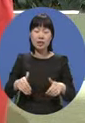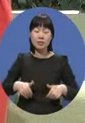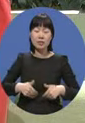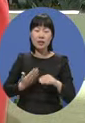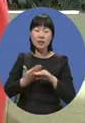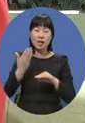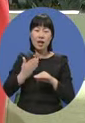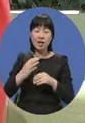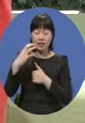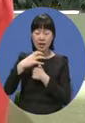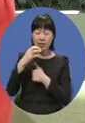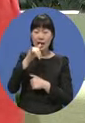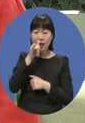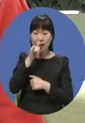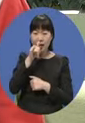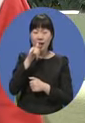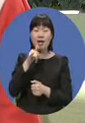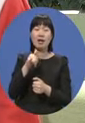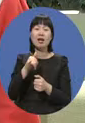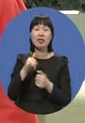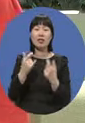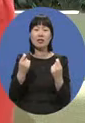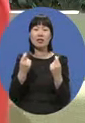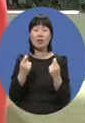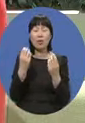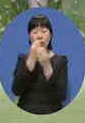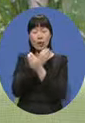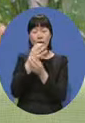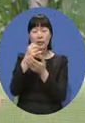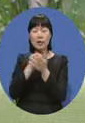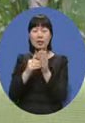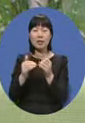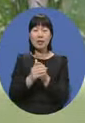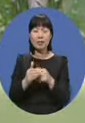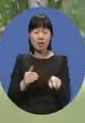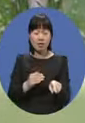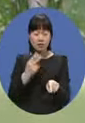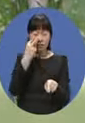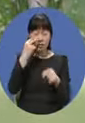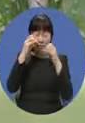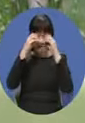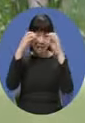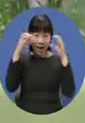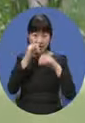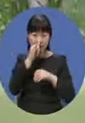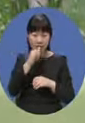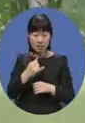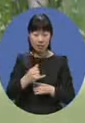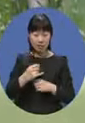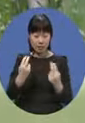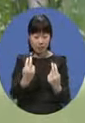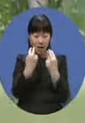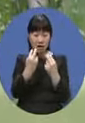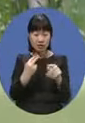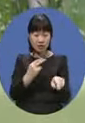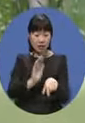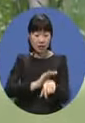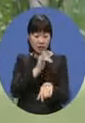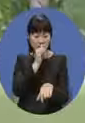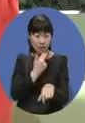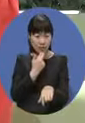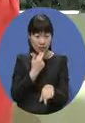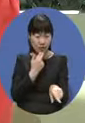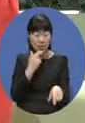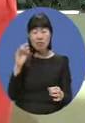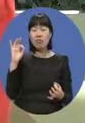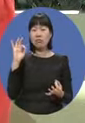이상으로 야단을 맡게 된 음 오해를 받아서 너 어디서 눈을 똑바로 너 잘못했 널 잘못해서 안 했어 그럼 또